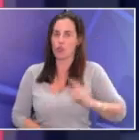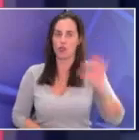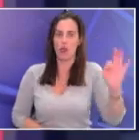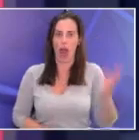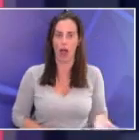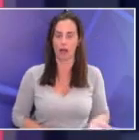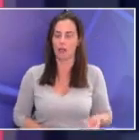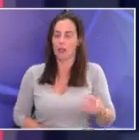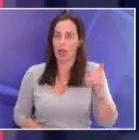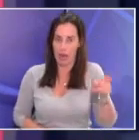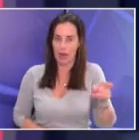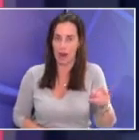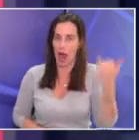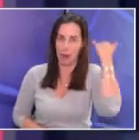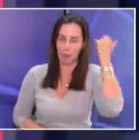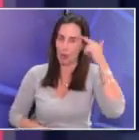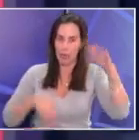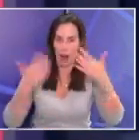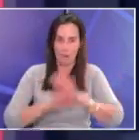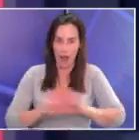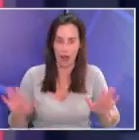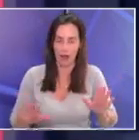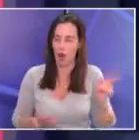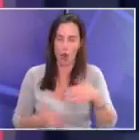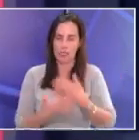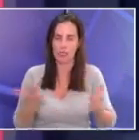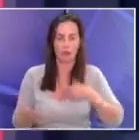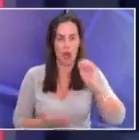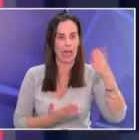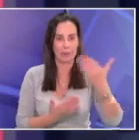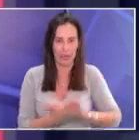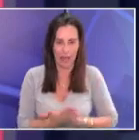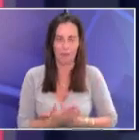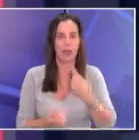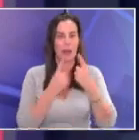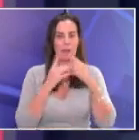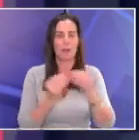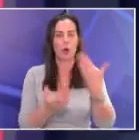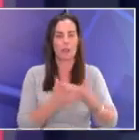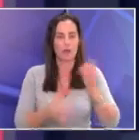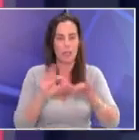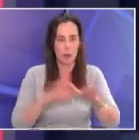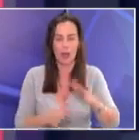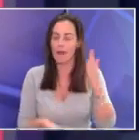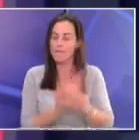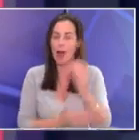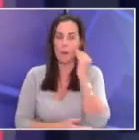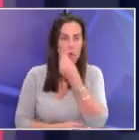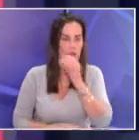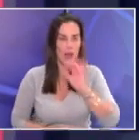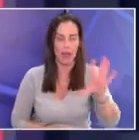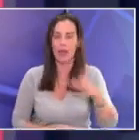ואישית, הפקידות התבלבלה פה לגמרי, לא לחינם שלחתי מכתב, ודיברתי על זה עם היועץ המשפטי לממשלה כבר